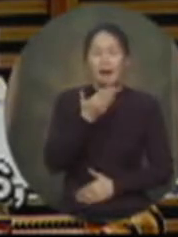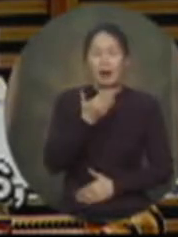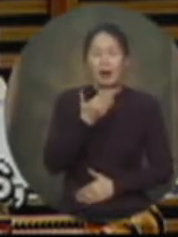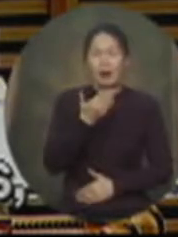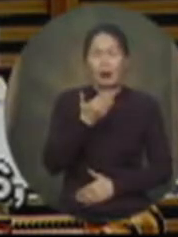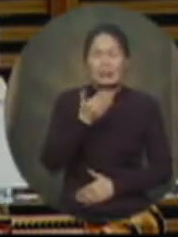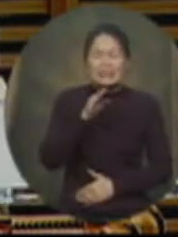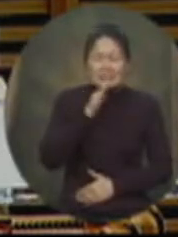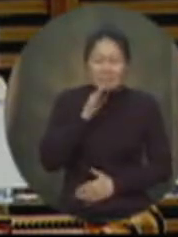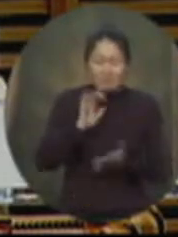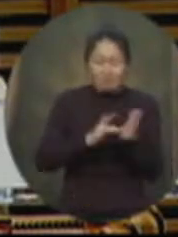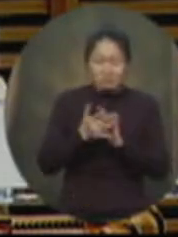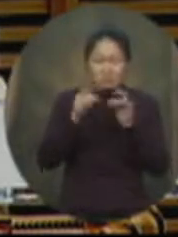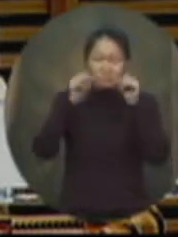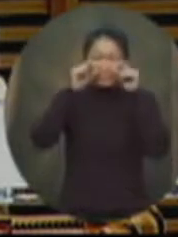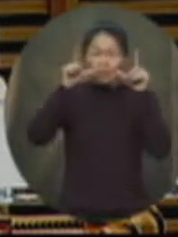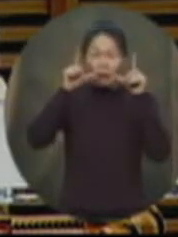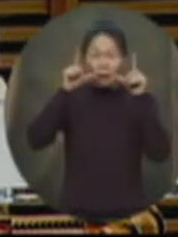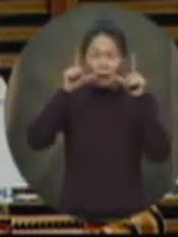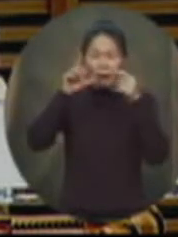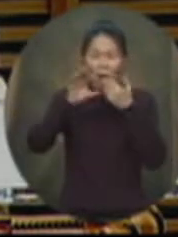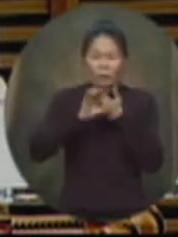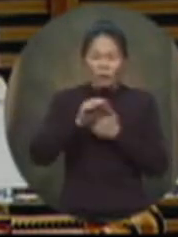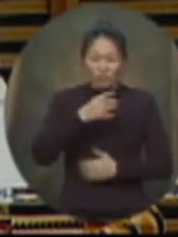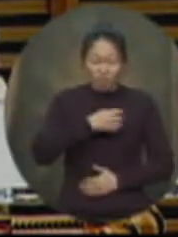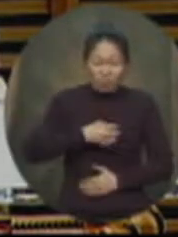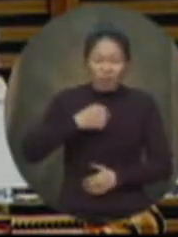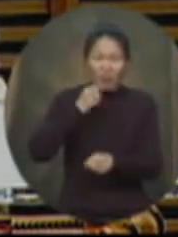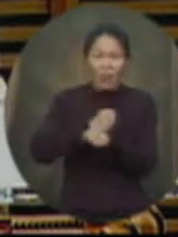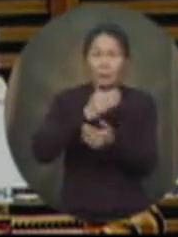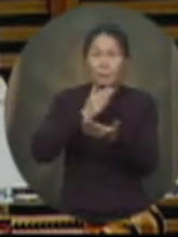이면 염려하라 말라 할게 없다니까